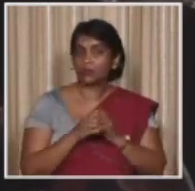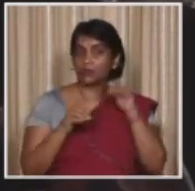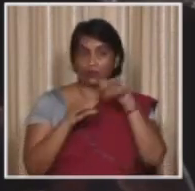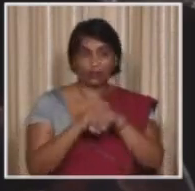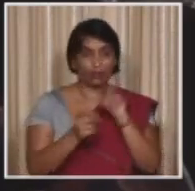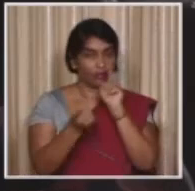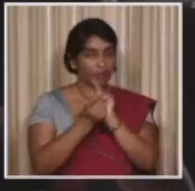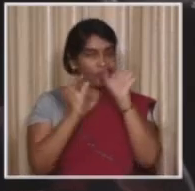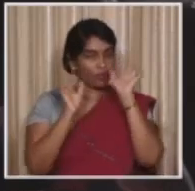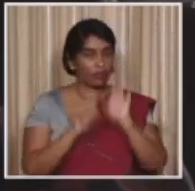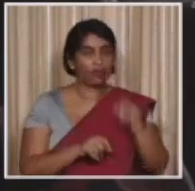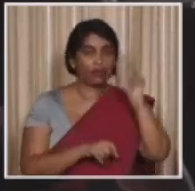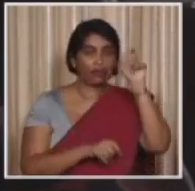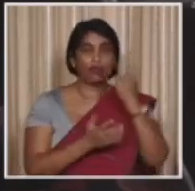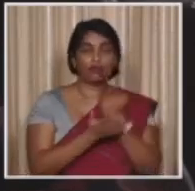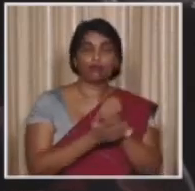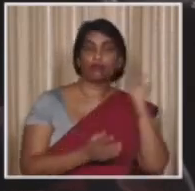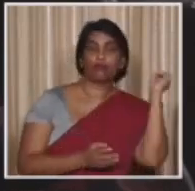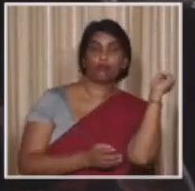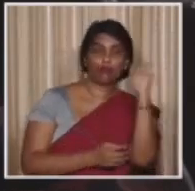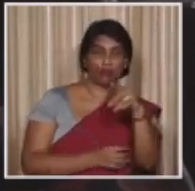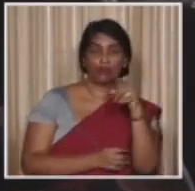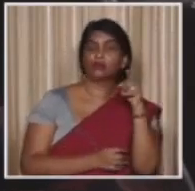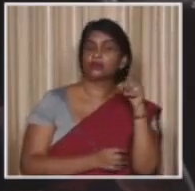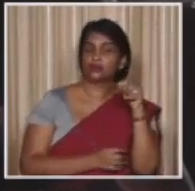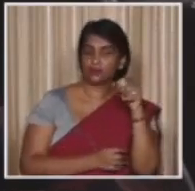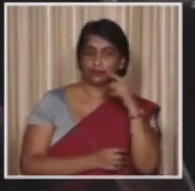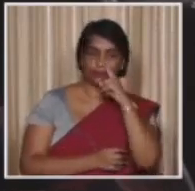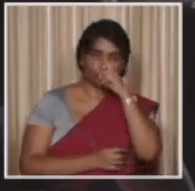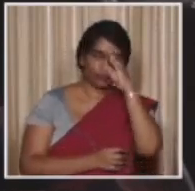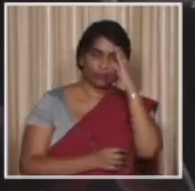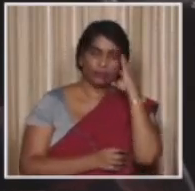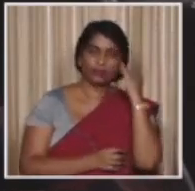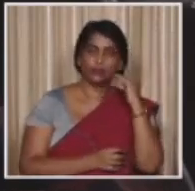නැතුව නිලධාරියෙක් ලිපියක් යවනවා